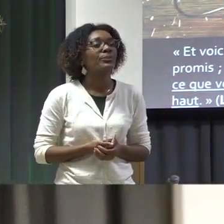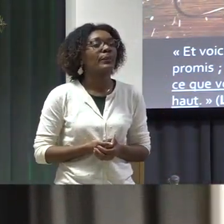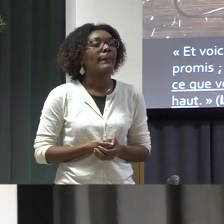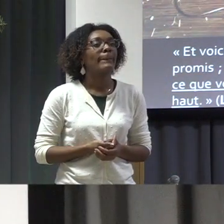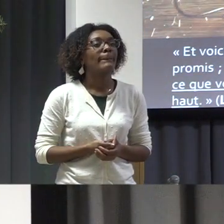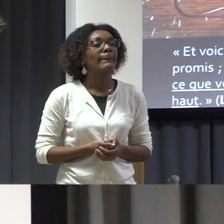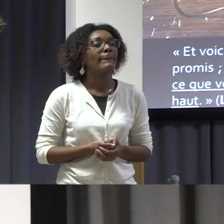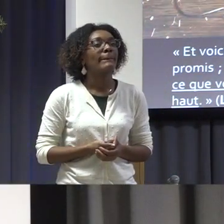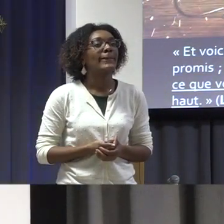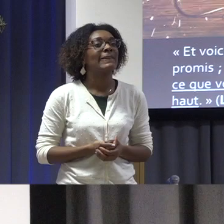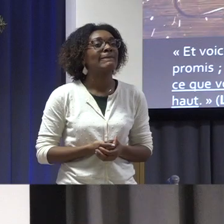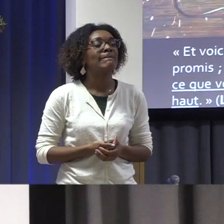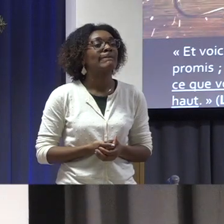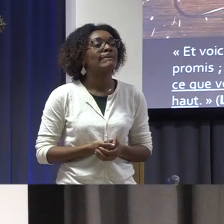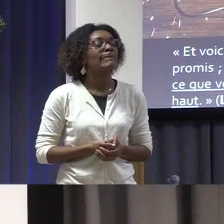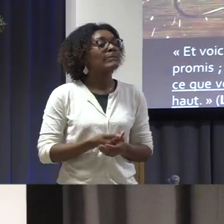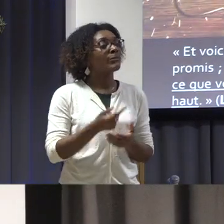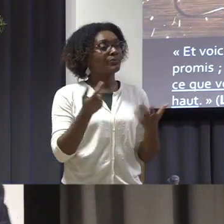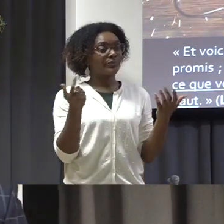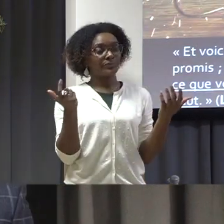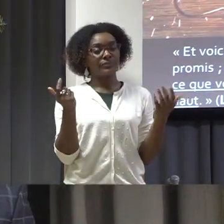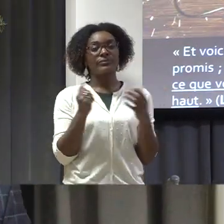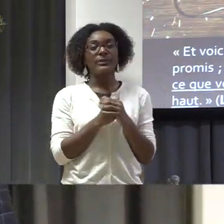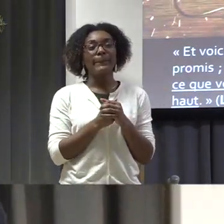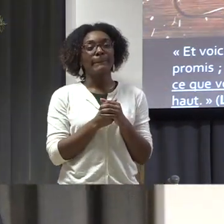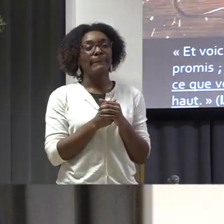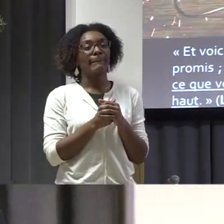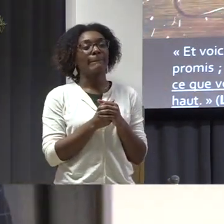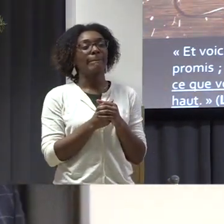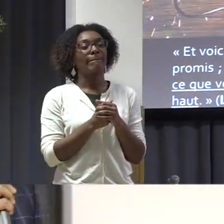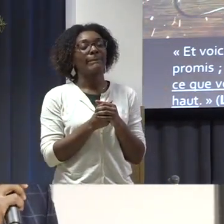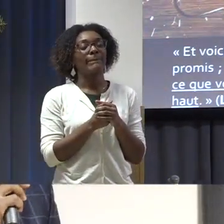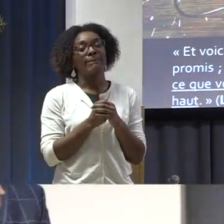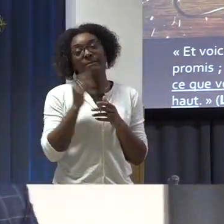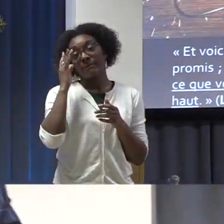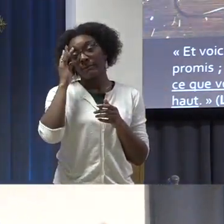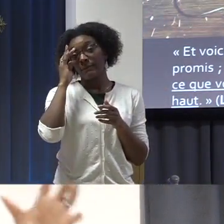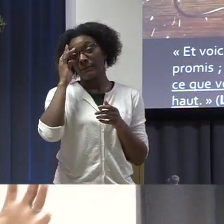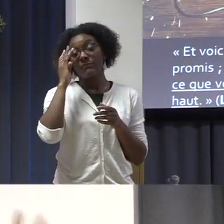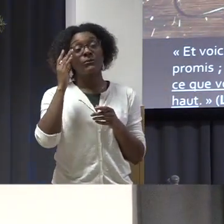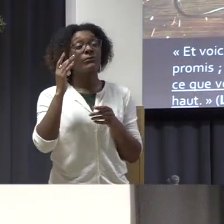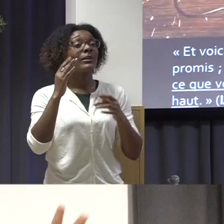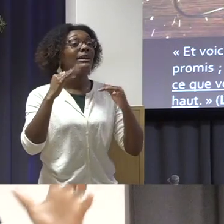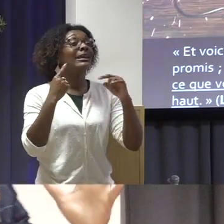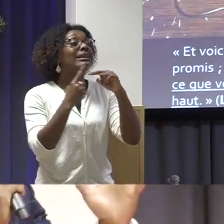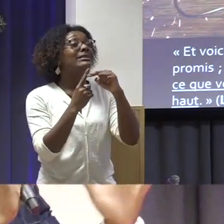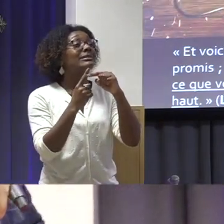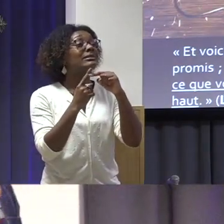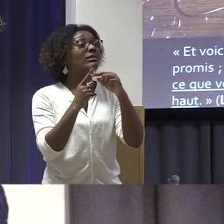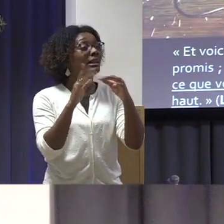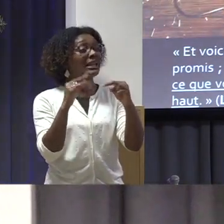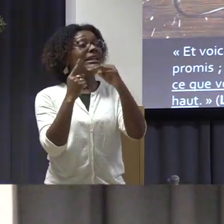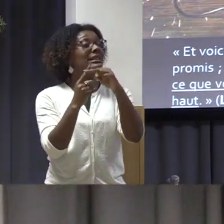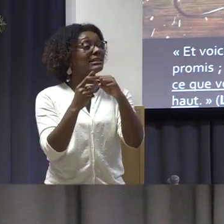limiter entre les mains d'une élite l'église n'a pas d'élite l'église est tu communauté qui appartient au